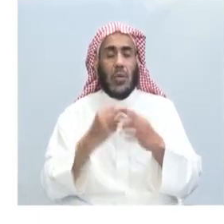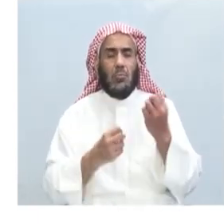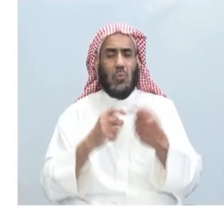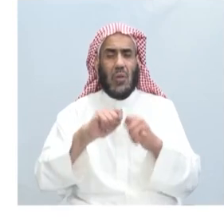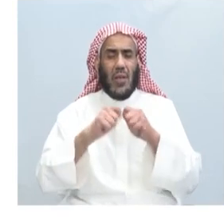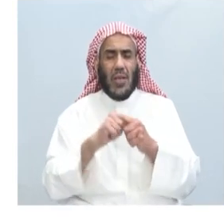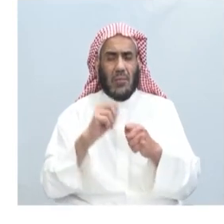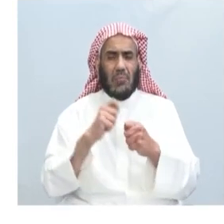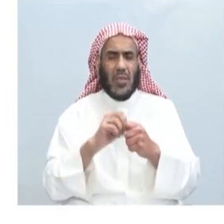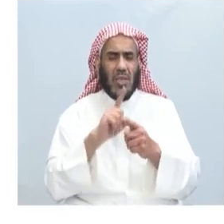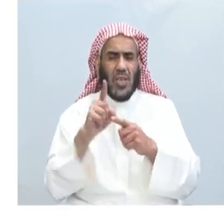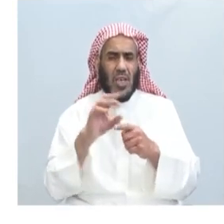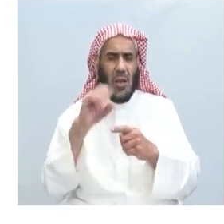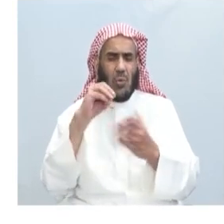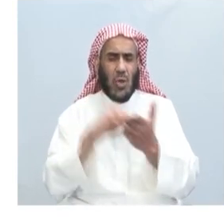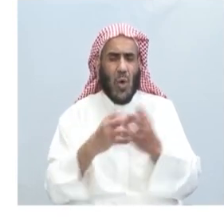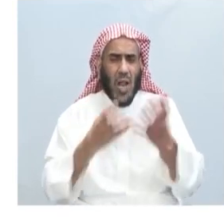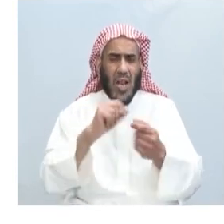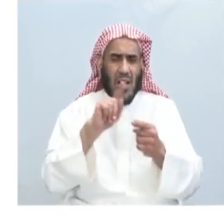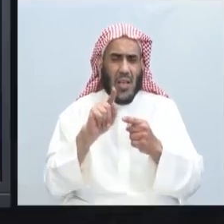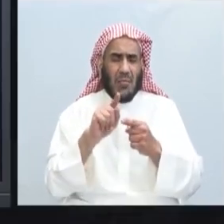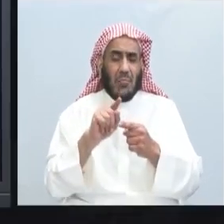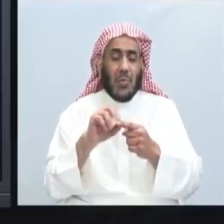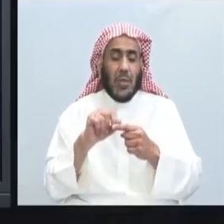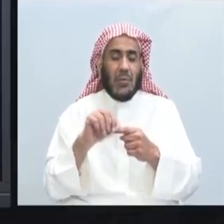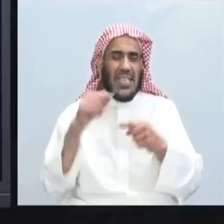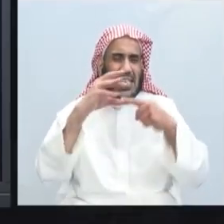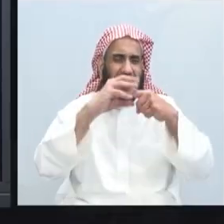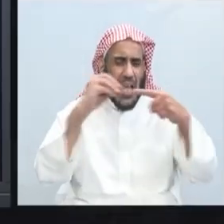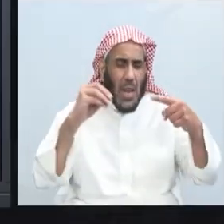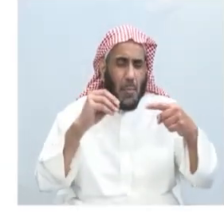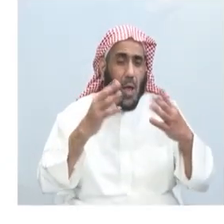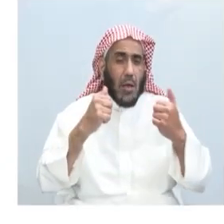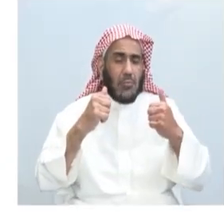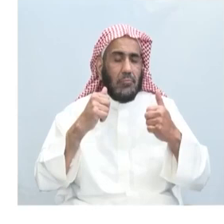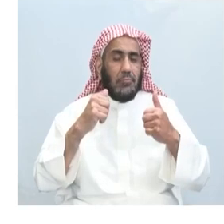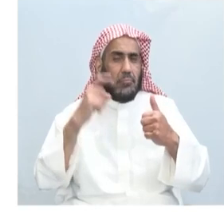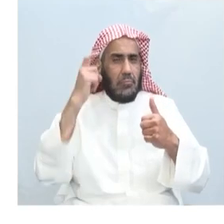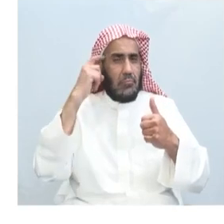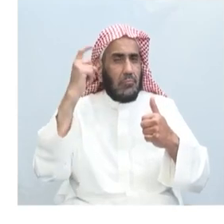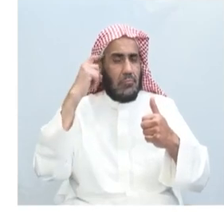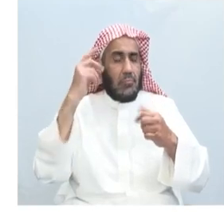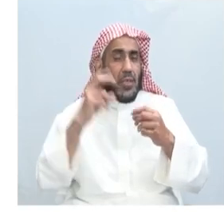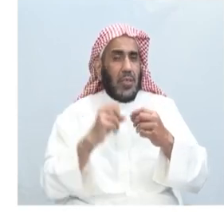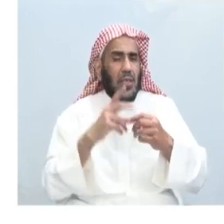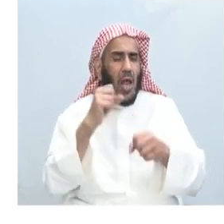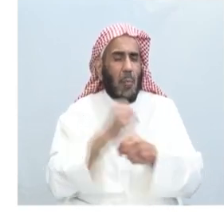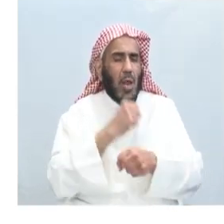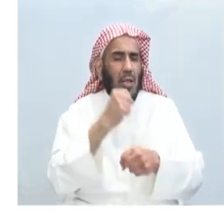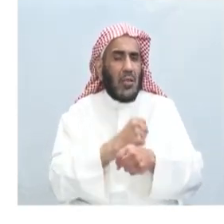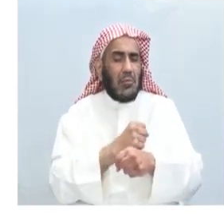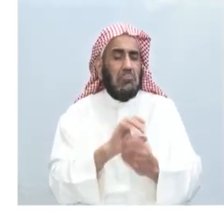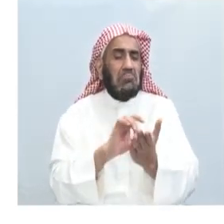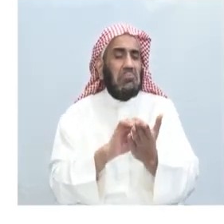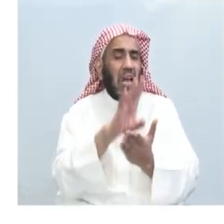المتفاعله اشاره المحتوى الحراري للتفاعل اذا كانت الاشاره سالبه هذا يعطيني ان استنتاج ان العمليات عباره عن عمليات